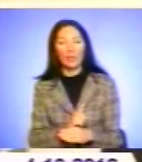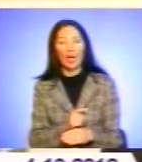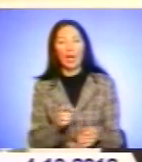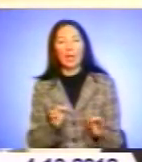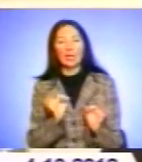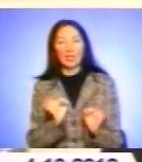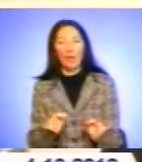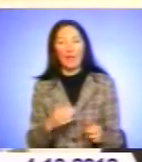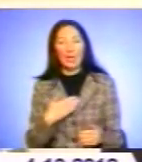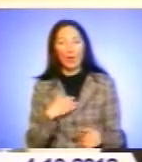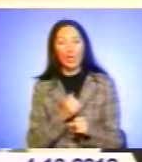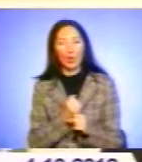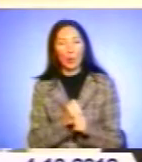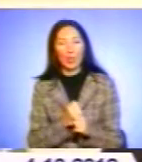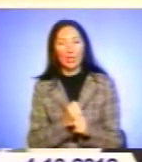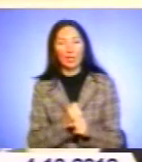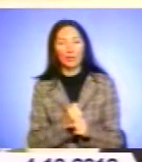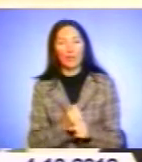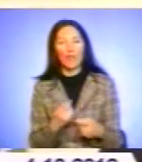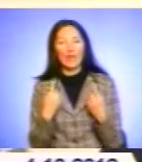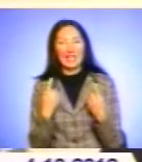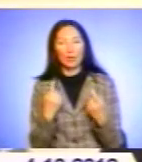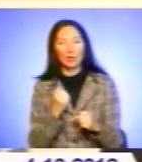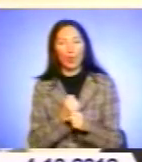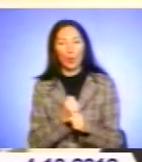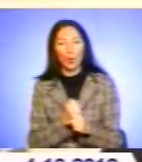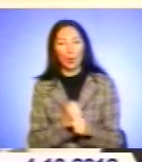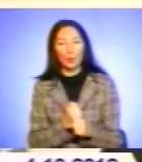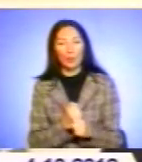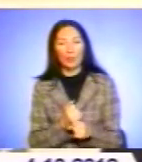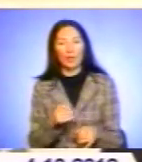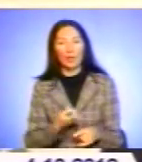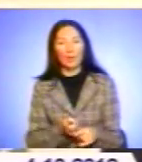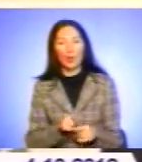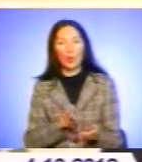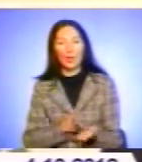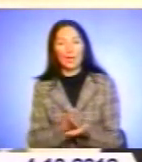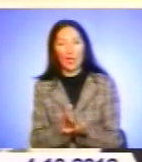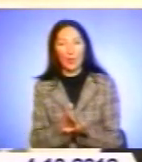Насправді, ми зробили велику роботу в цьому напрямку,